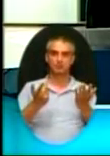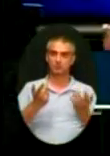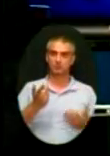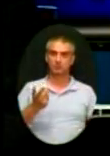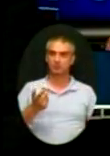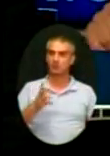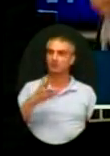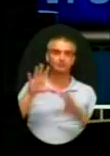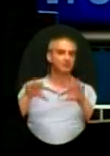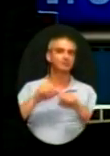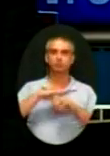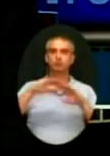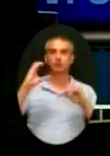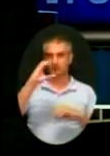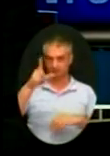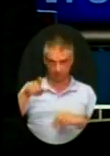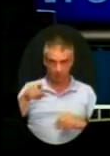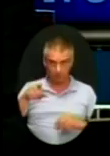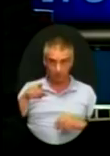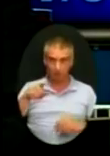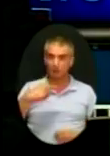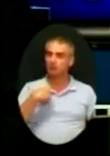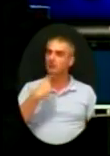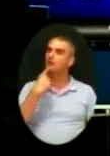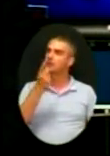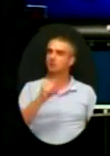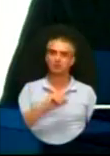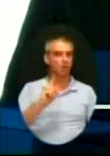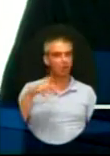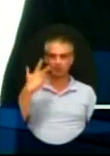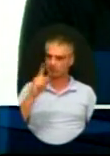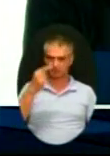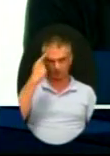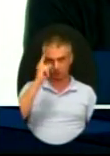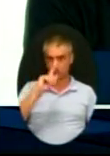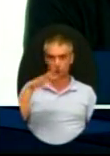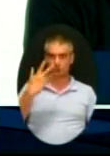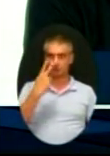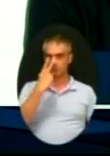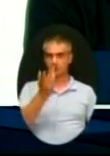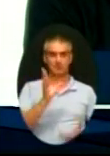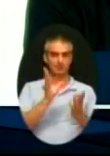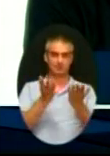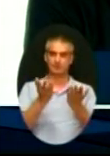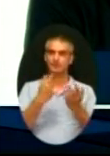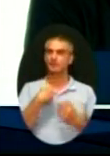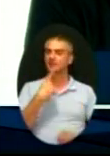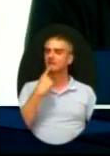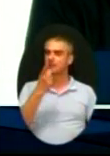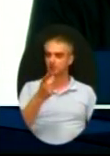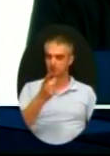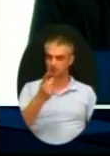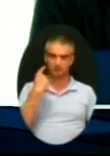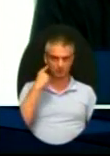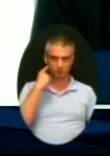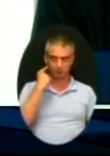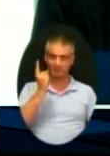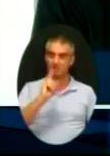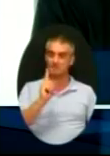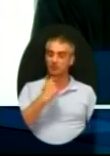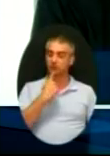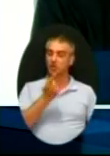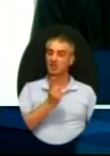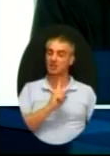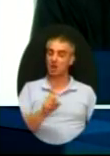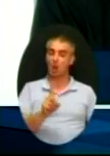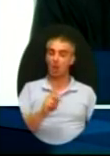אני אגיד לך למה, תקשיב, אני אגיד לך משהו, לא יהיה דבר כזה ואתה יודע שלא דבר כזה, אבל אני אגיד לך משהו יריב, תקשיב, מי שיגיד